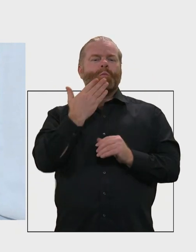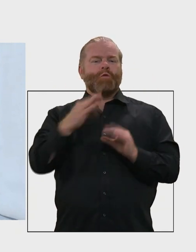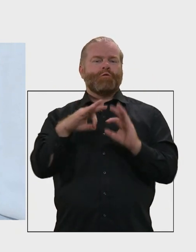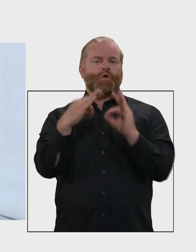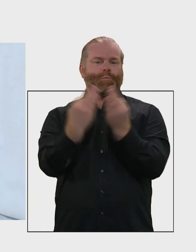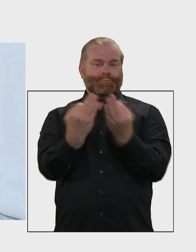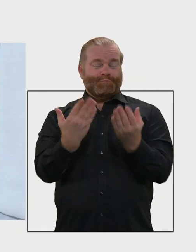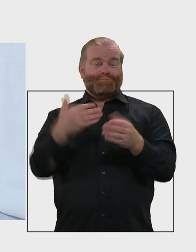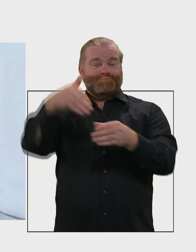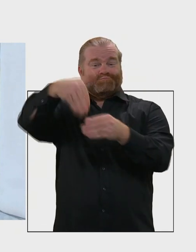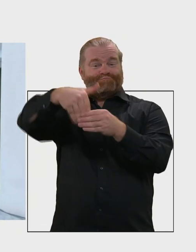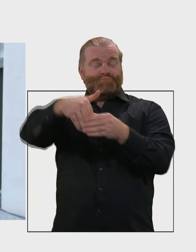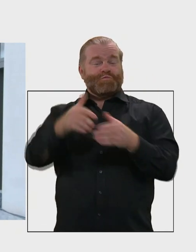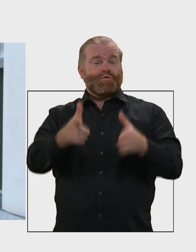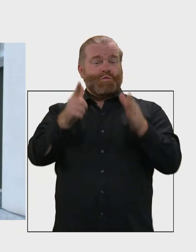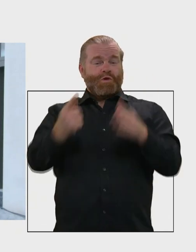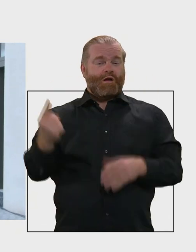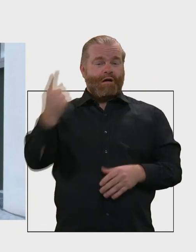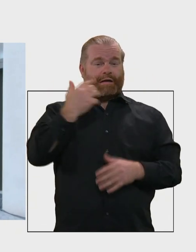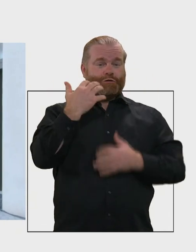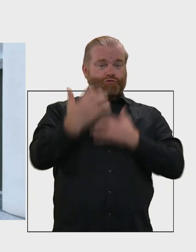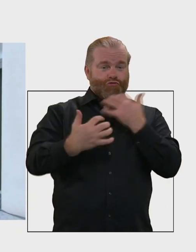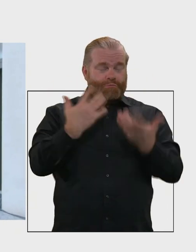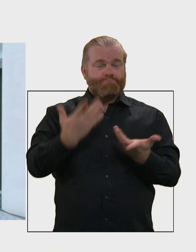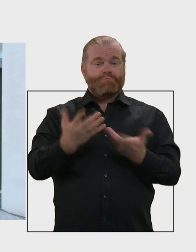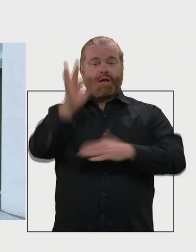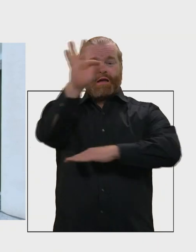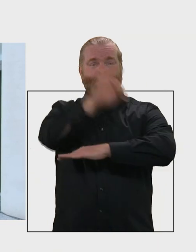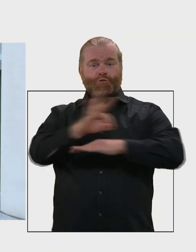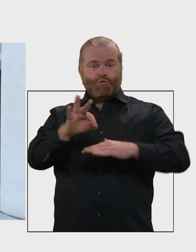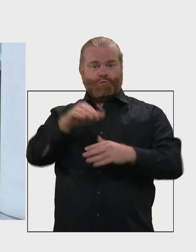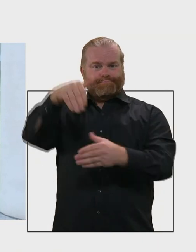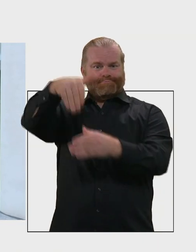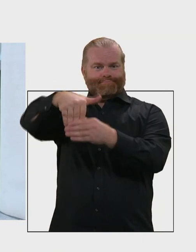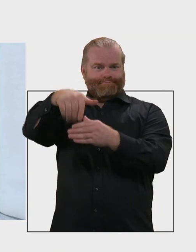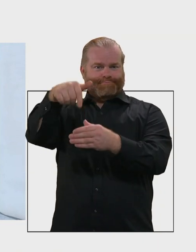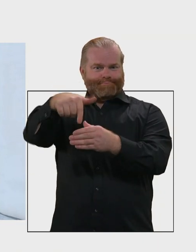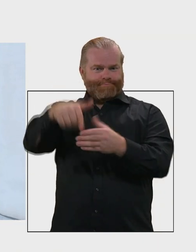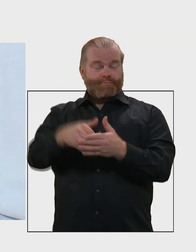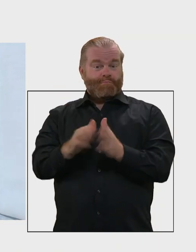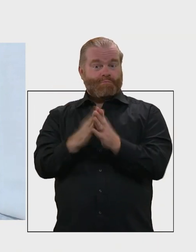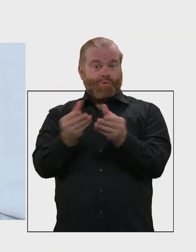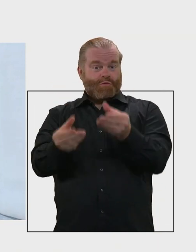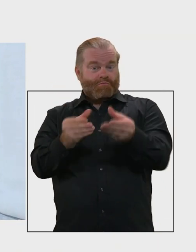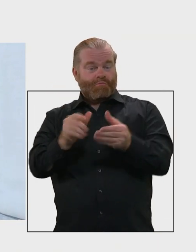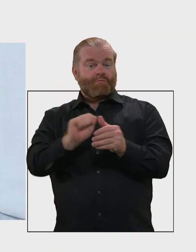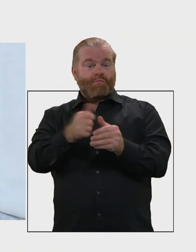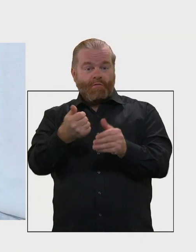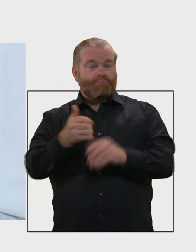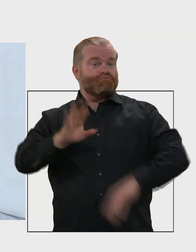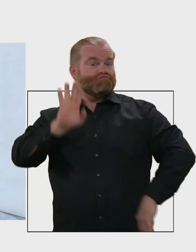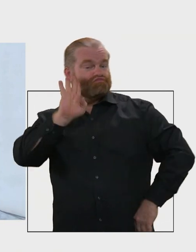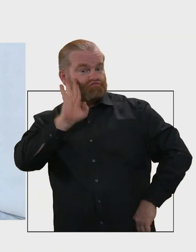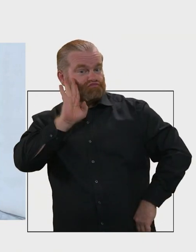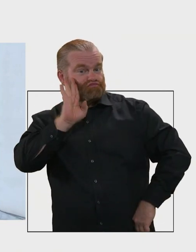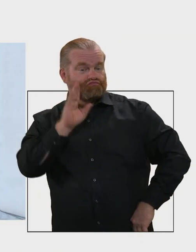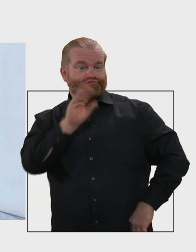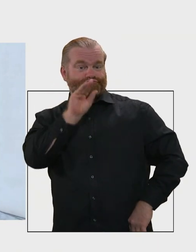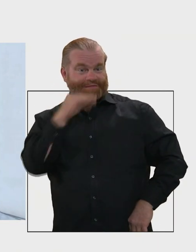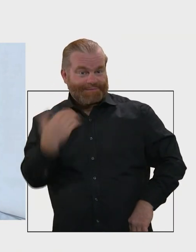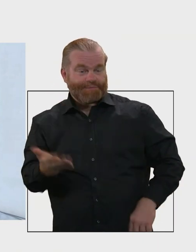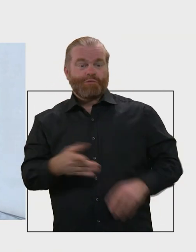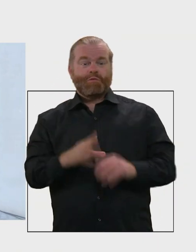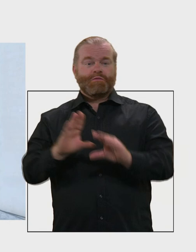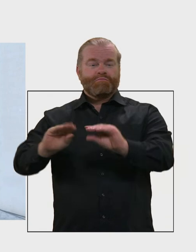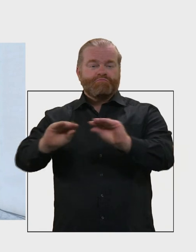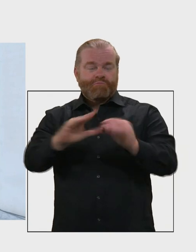Ein Buch, das sich besonders an Menschen richtet, die sehr besondere Bedürfnisse haben und für die wir hier ein inklusives Angebot